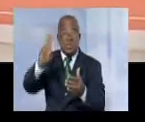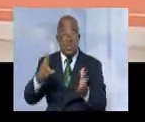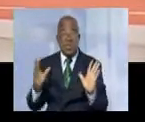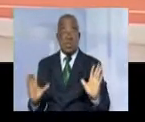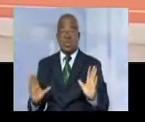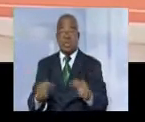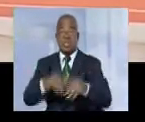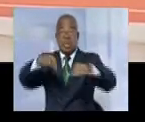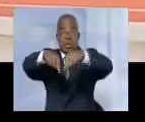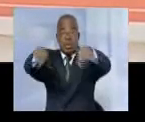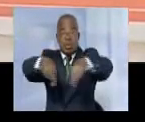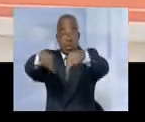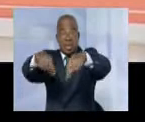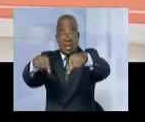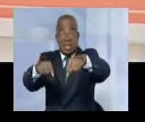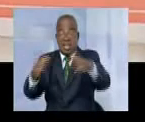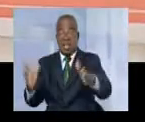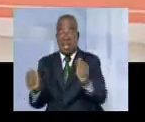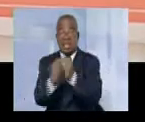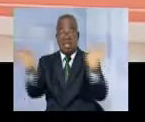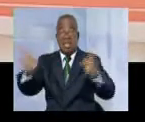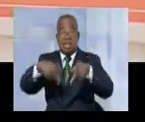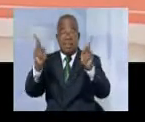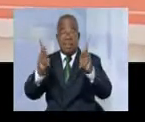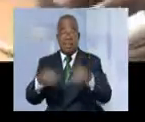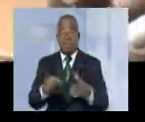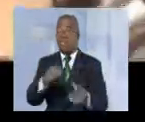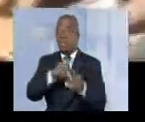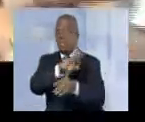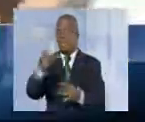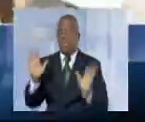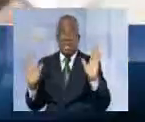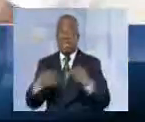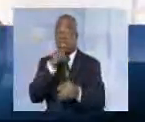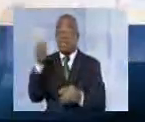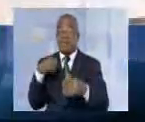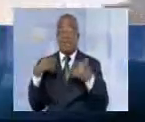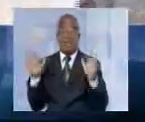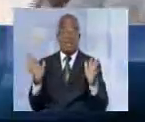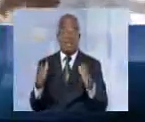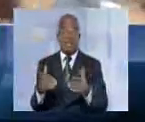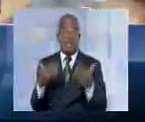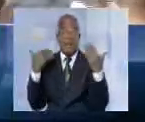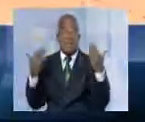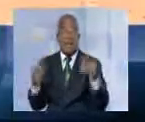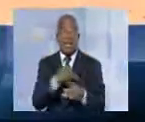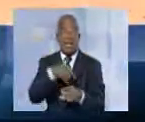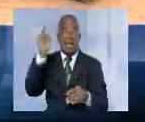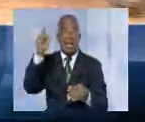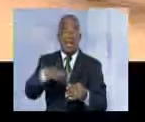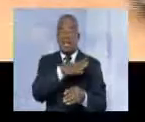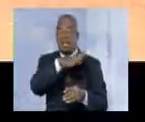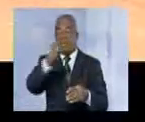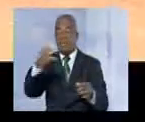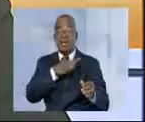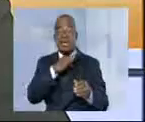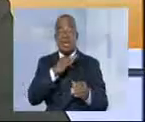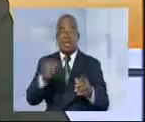s'être munis au préalable de l'autorisation du Burida. Reste maintenant que l'appel soit entendu par les